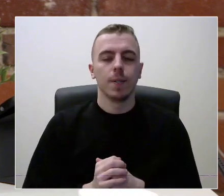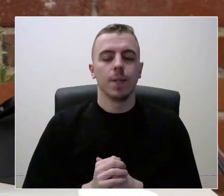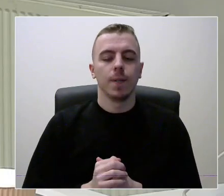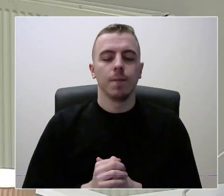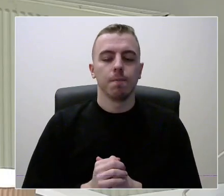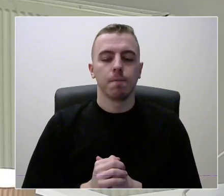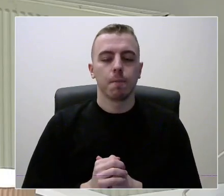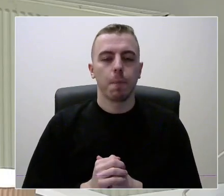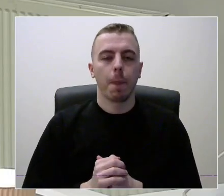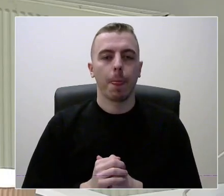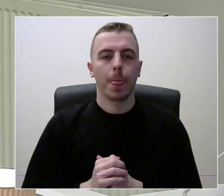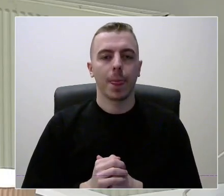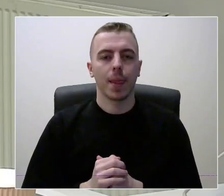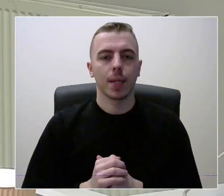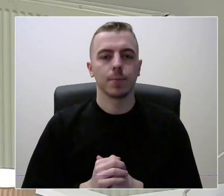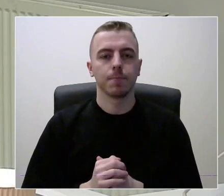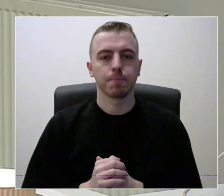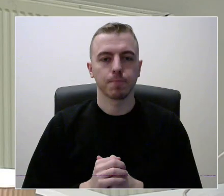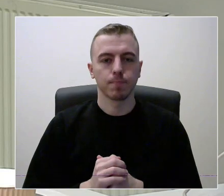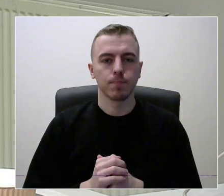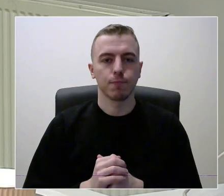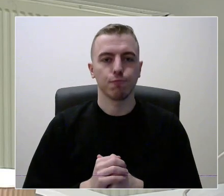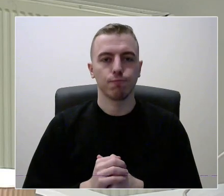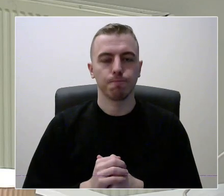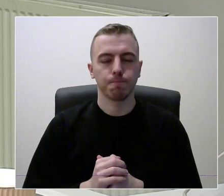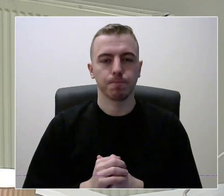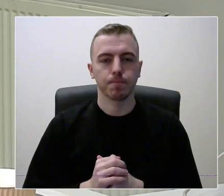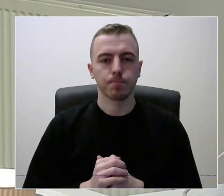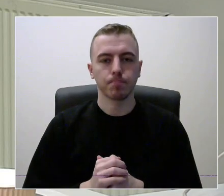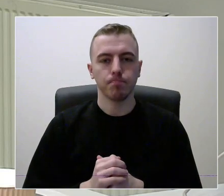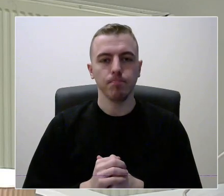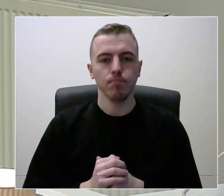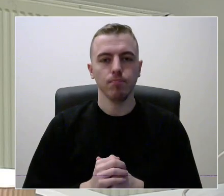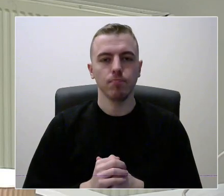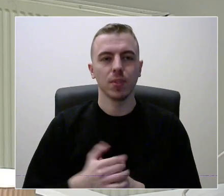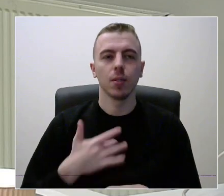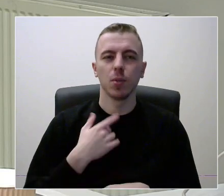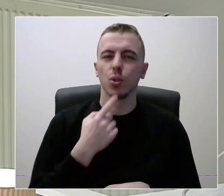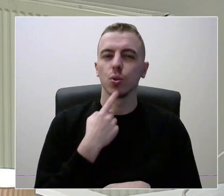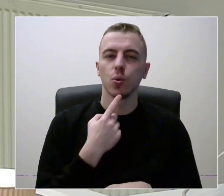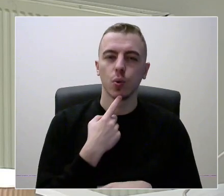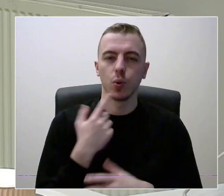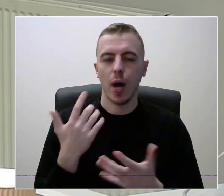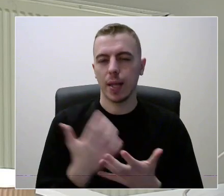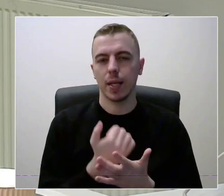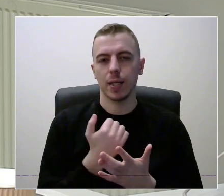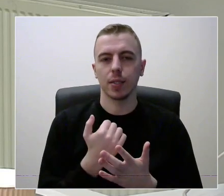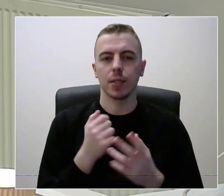pokalbėje į tą kamerą? Tai turbūt sunku būtų atrasti